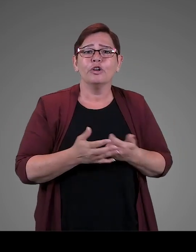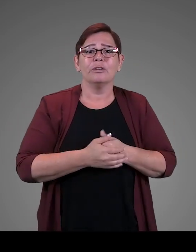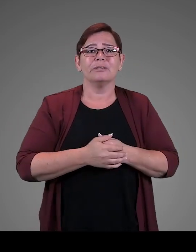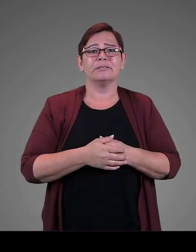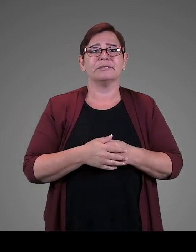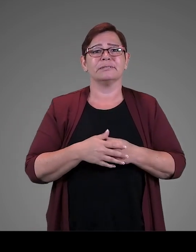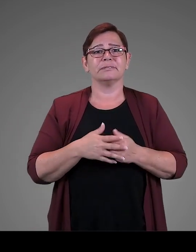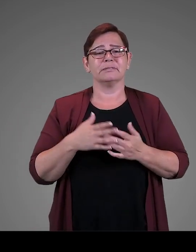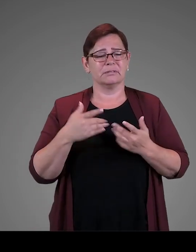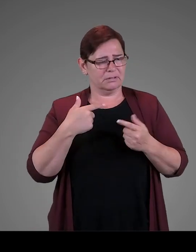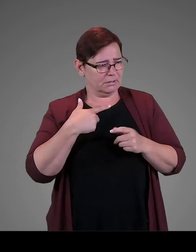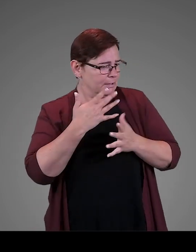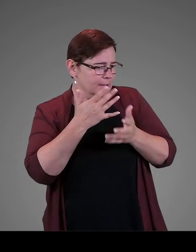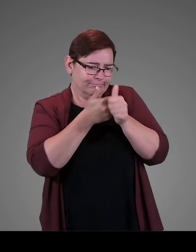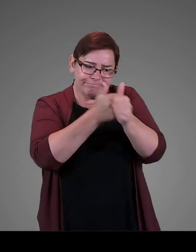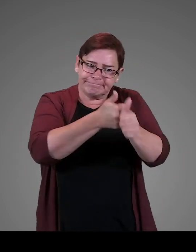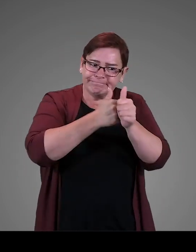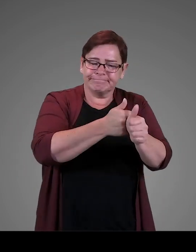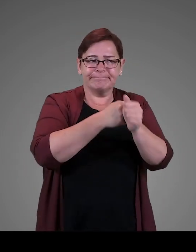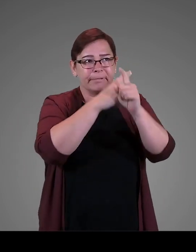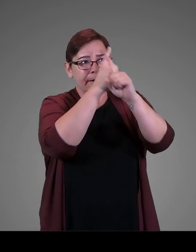bien chez vous?